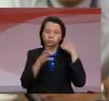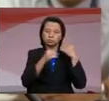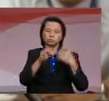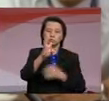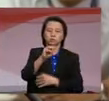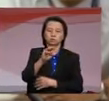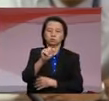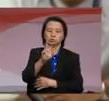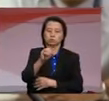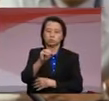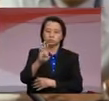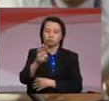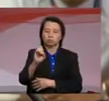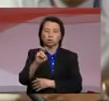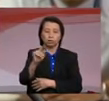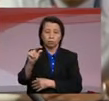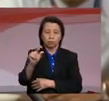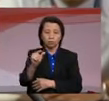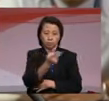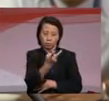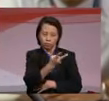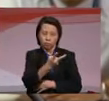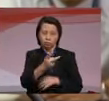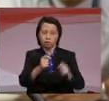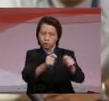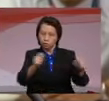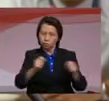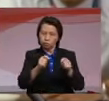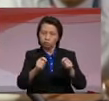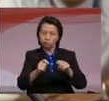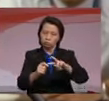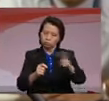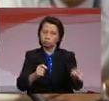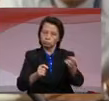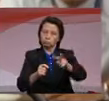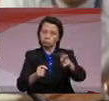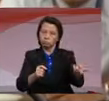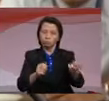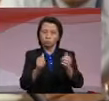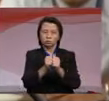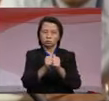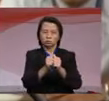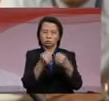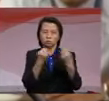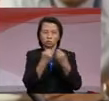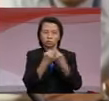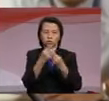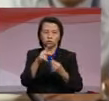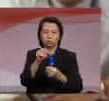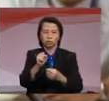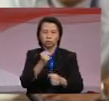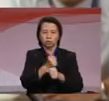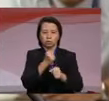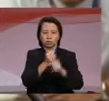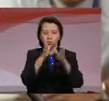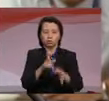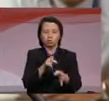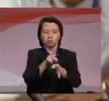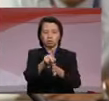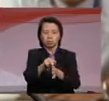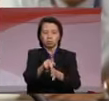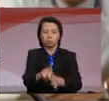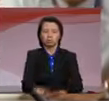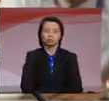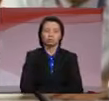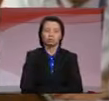Mambong clusters yang kedua-duanya adalah locally transmitted dengan index case adalah working professionals? Terima kasih,